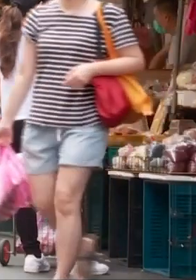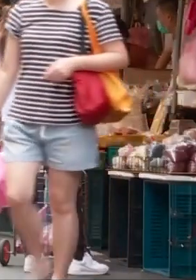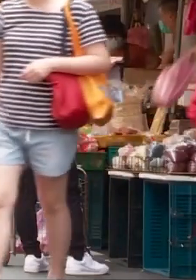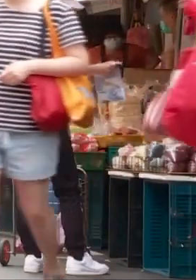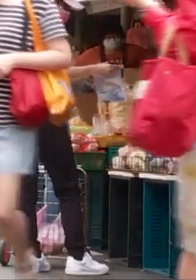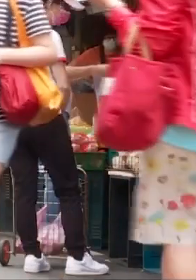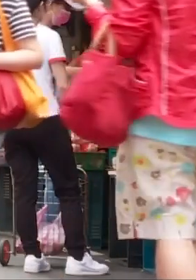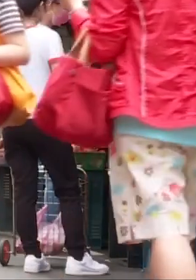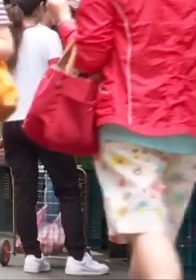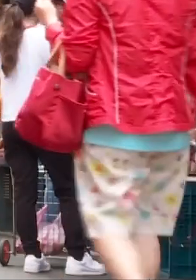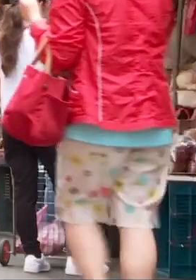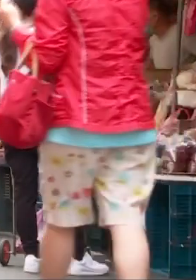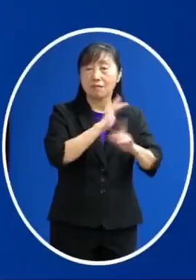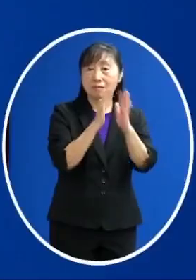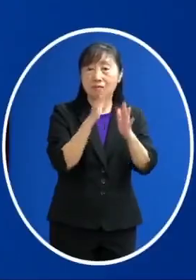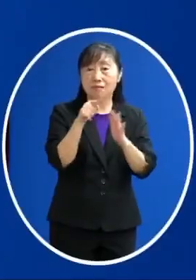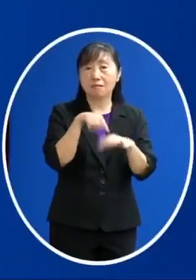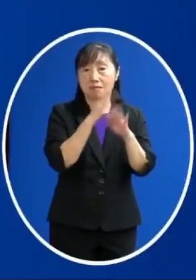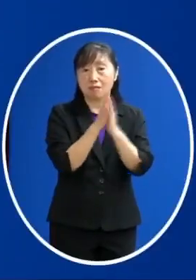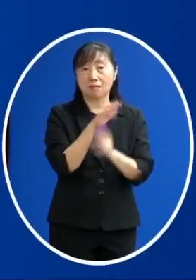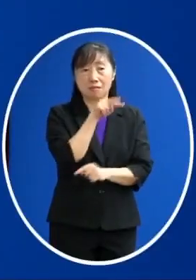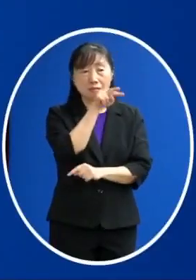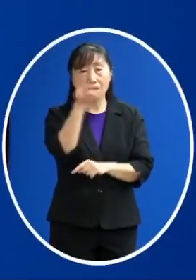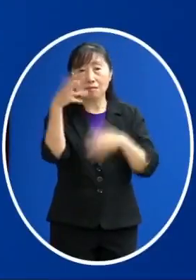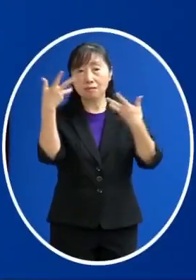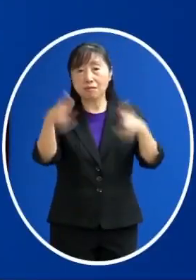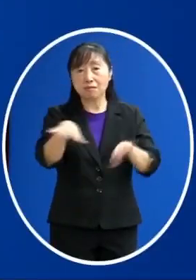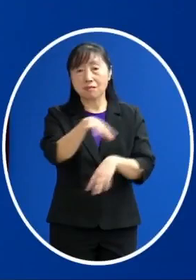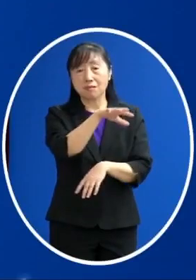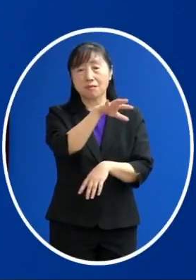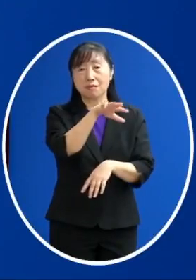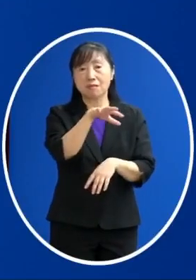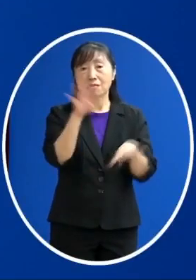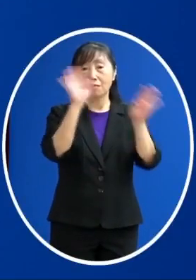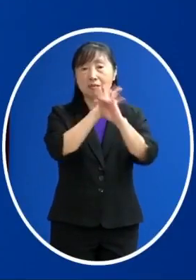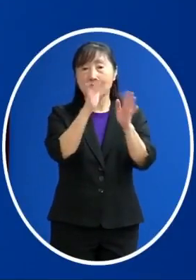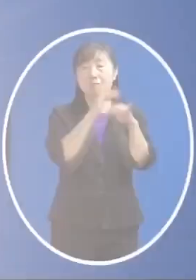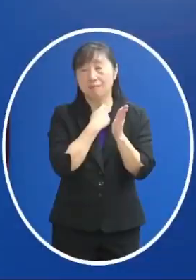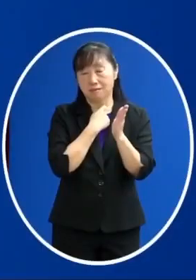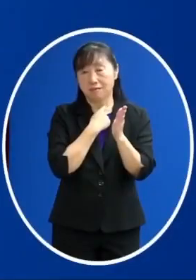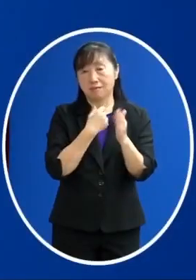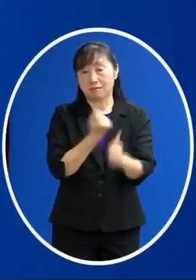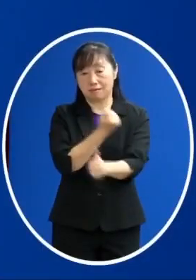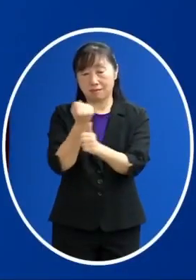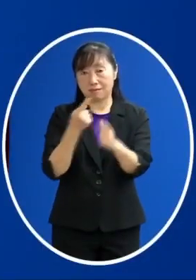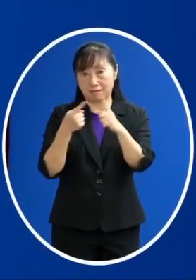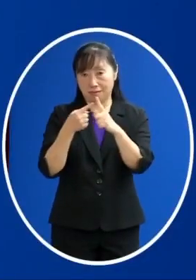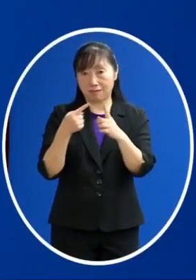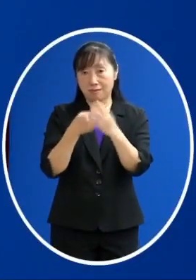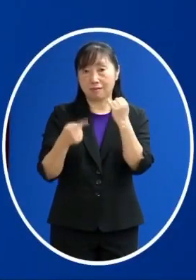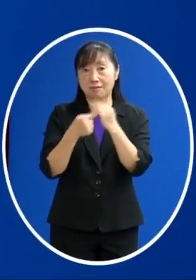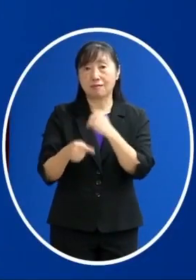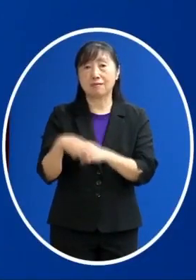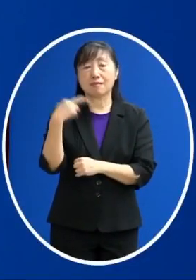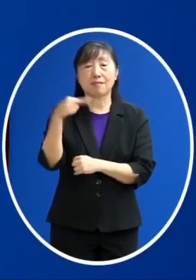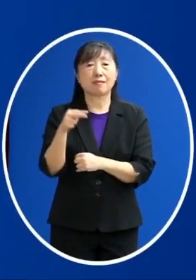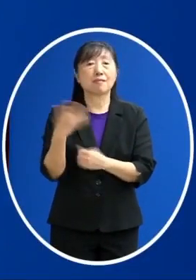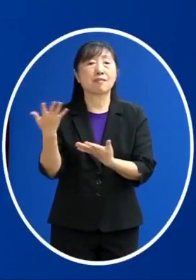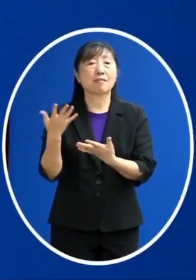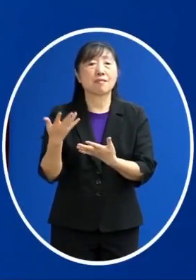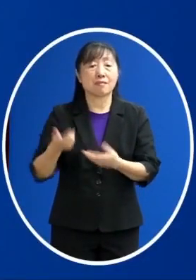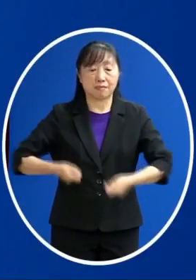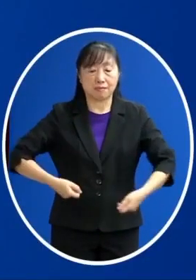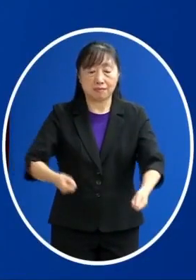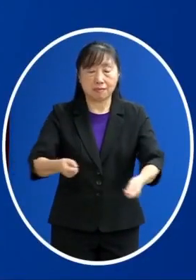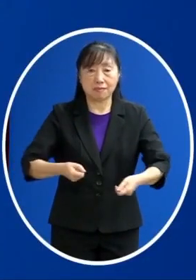央也达成防疫共识， 绝大多数的夜市都已经是暂停营业。那第二个部分，摊商跟顾客当然